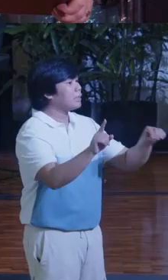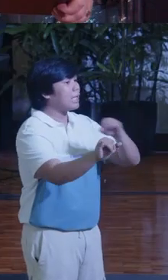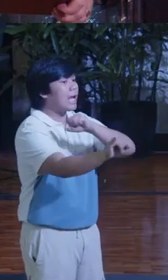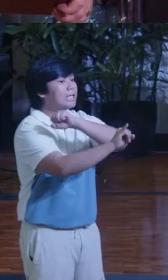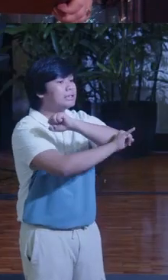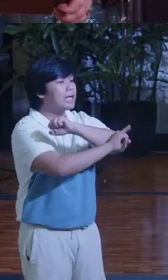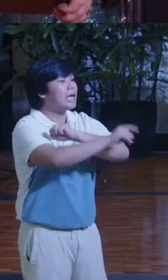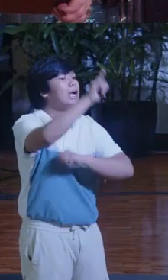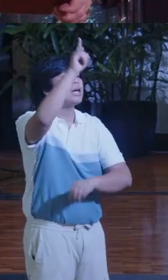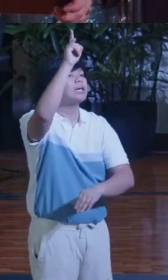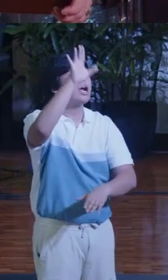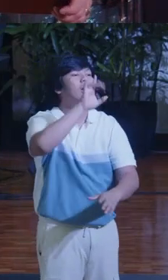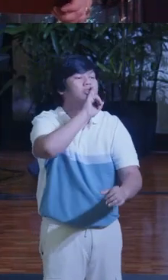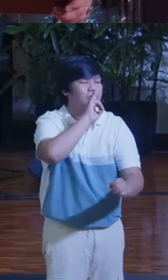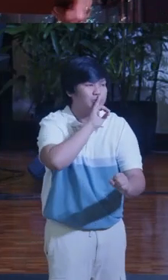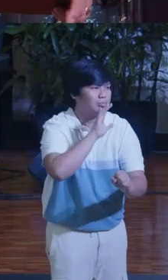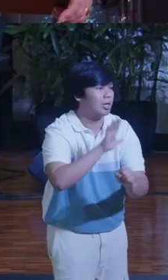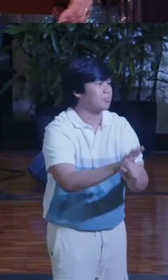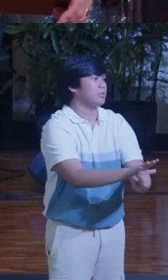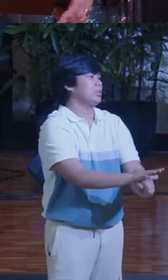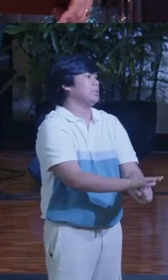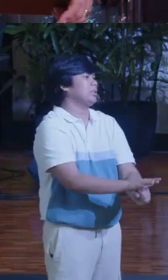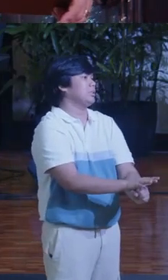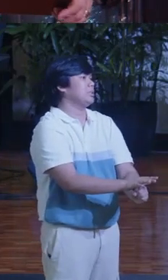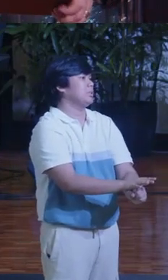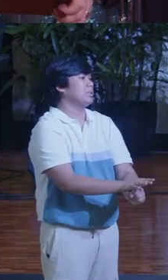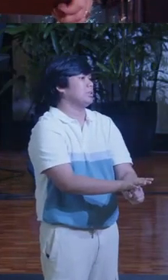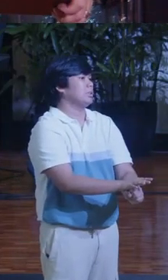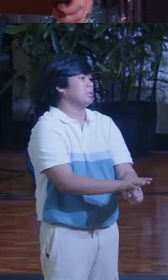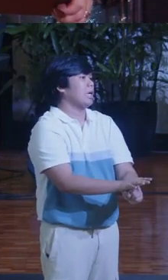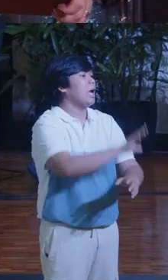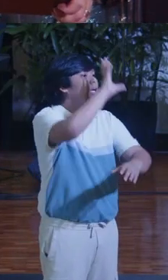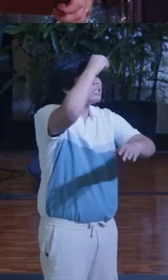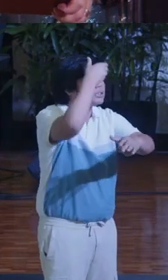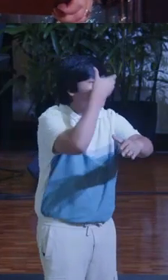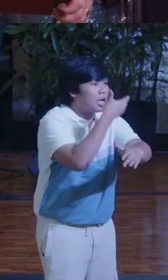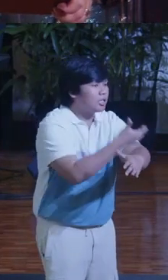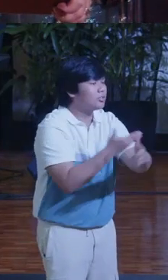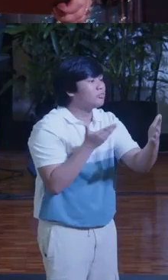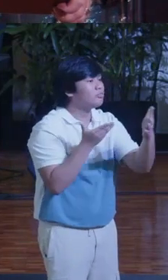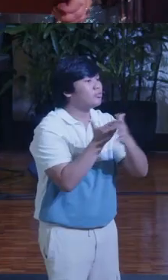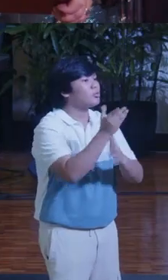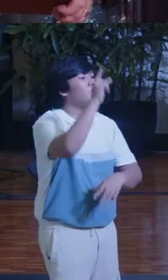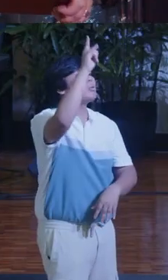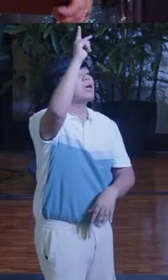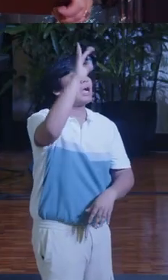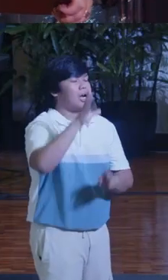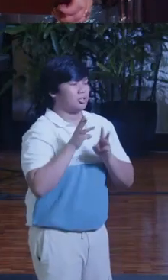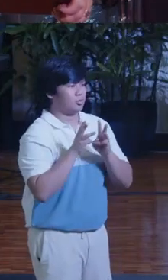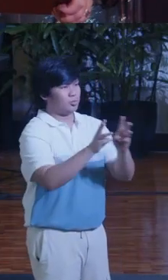promise, ay anak niya by supernatural means.